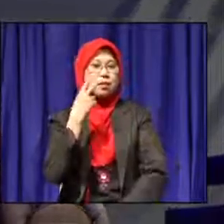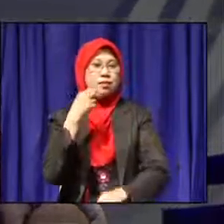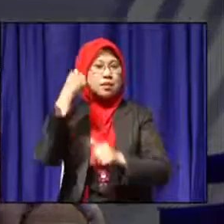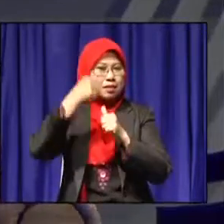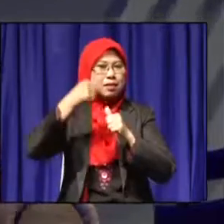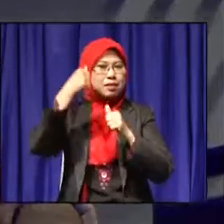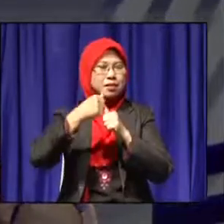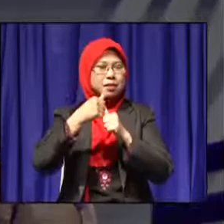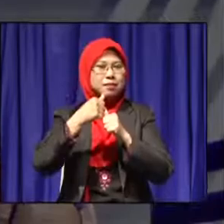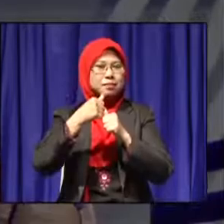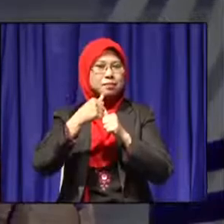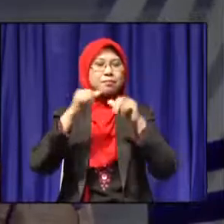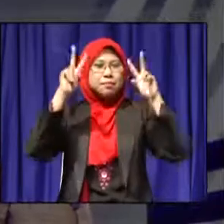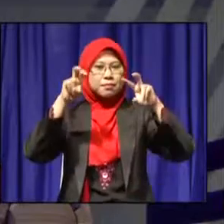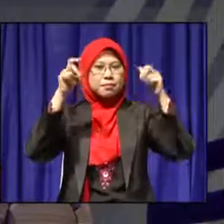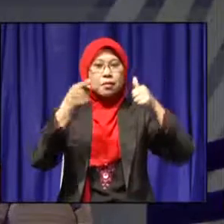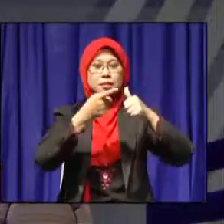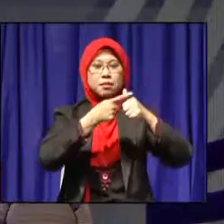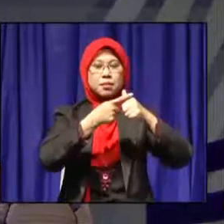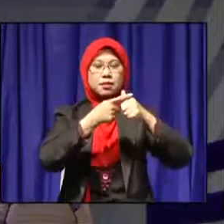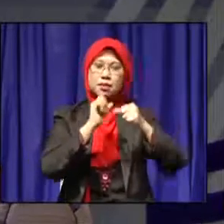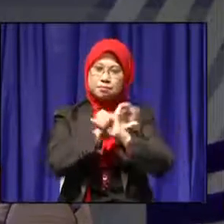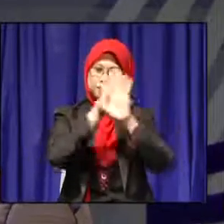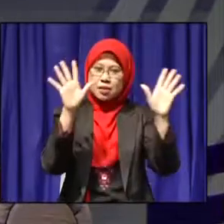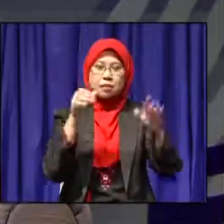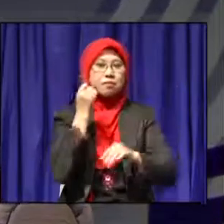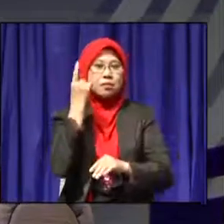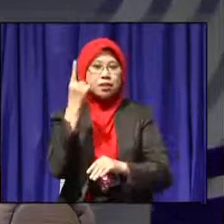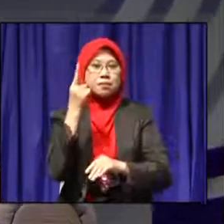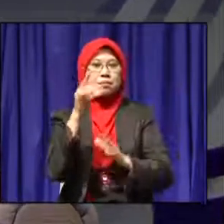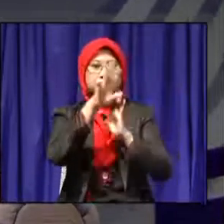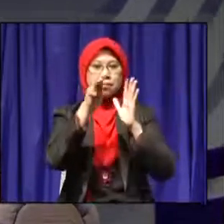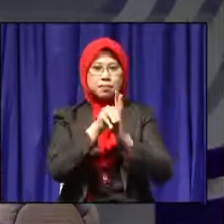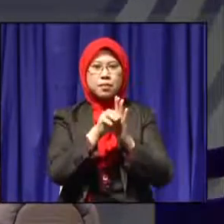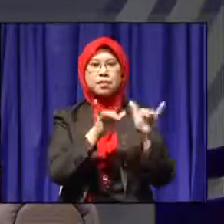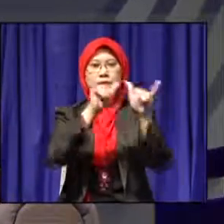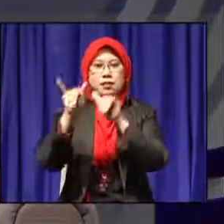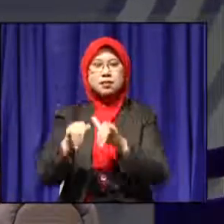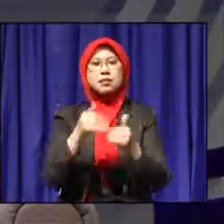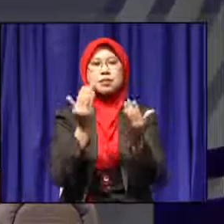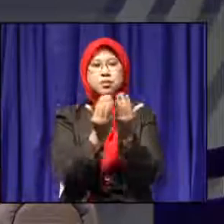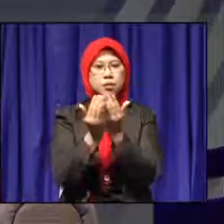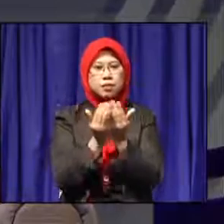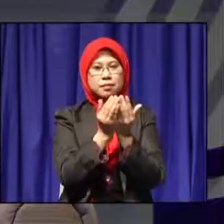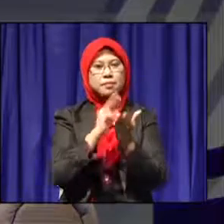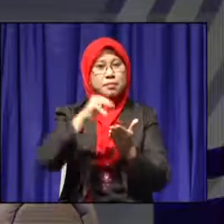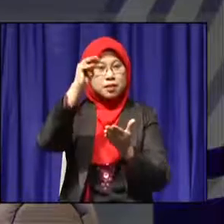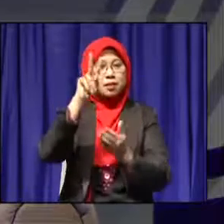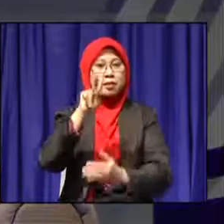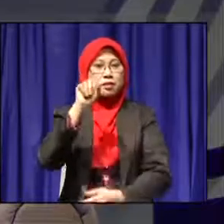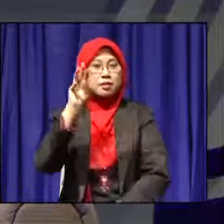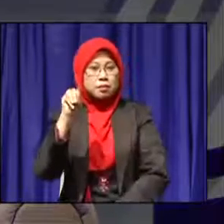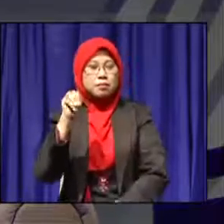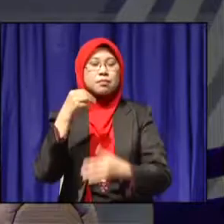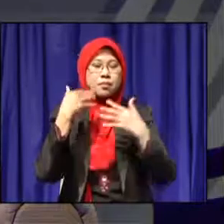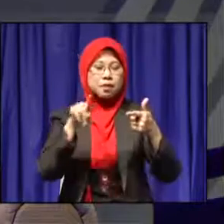kita serta dia gimana Yang pertama kita jelas dengan penerangan tentang kurikulum standard Sekolah Menengah yaitu KSM kita juga